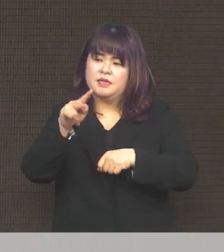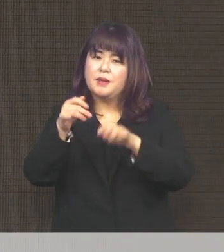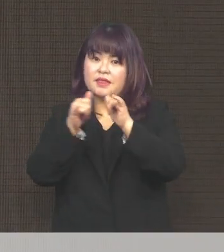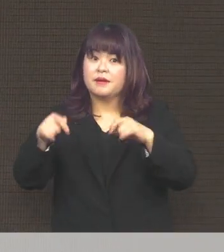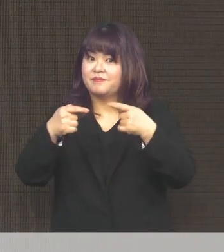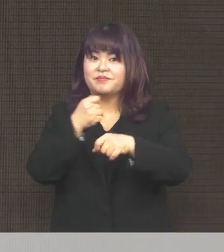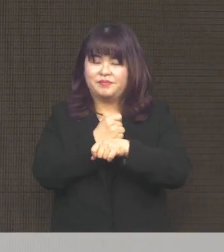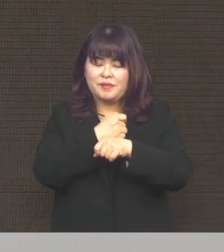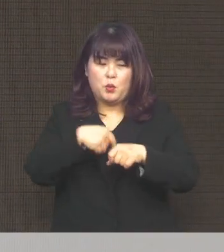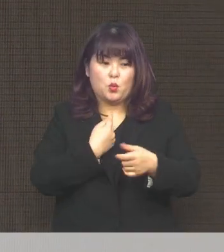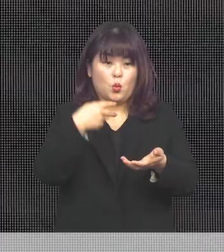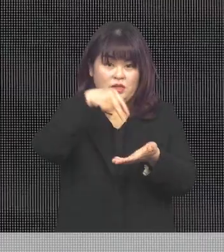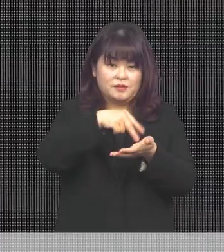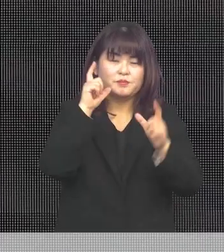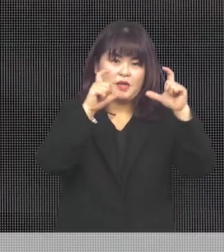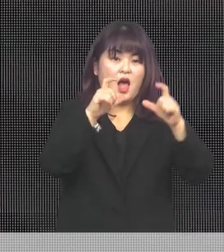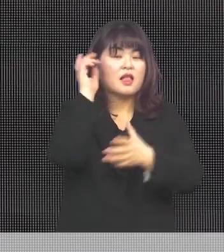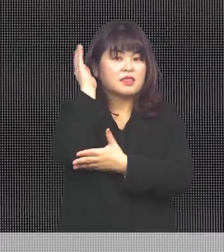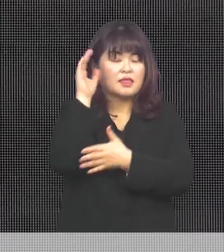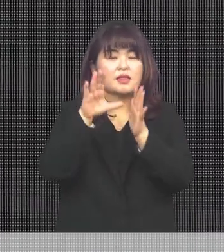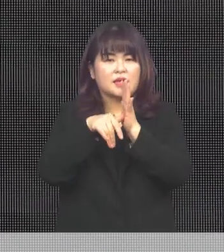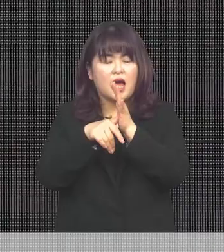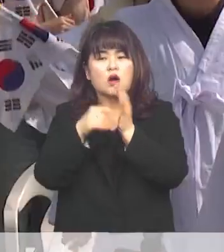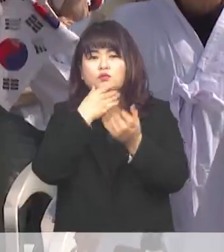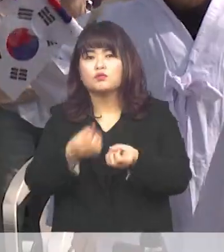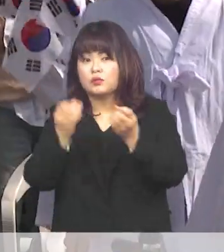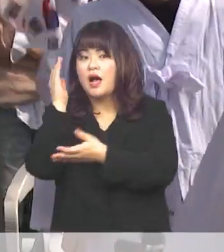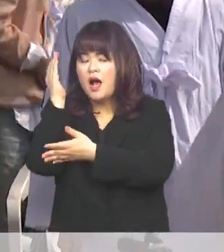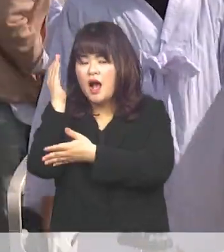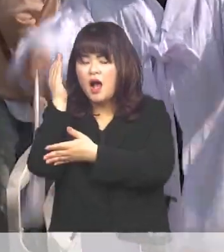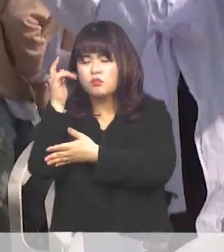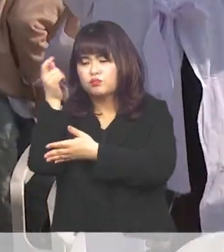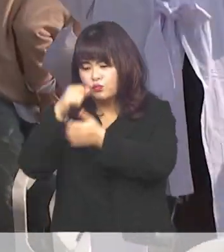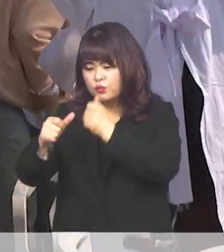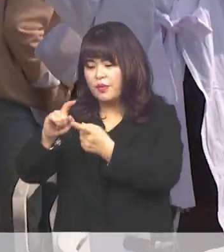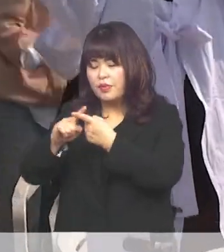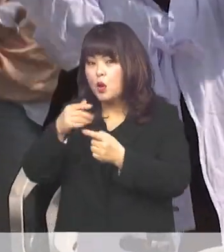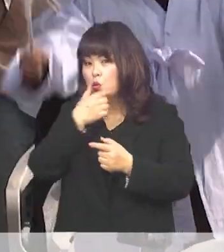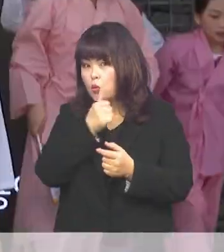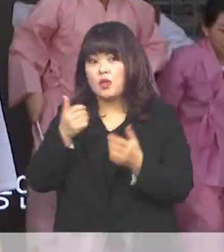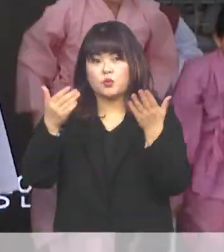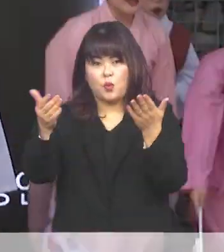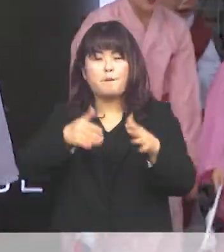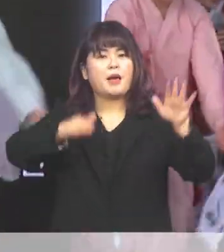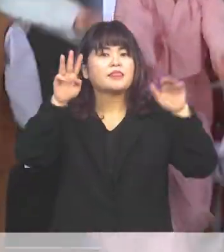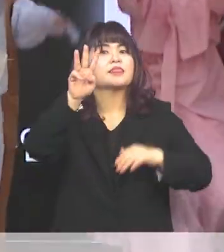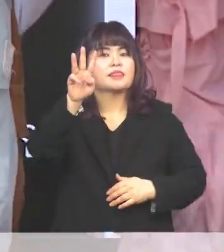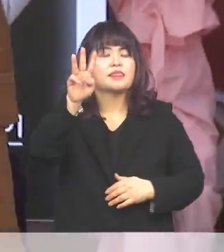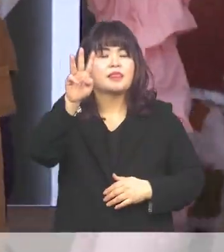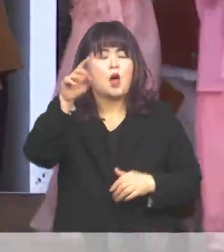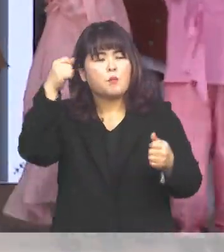독립선언서 낭독과 기념사, 축사, 기념영상시청, 애국지사 후손 소개, 만세 3창, 독립운동